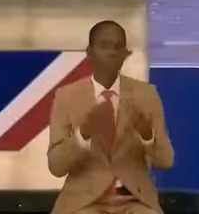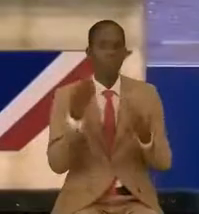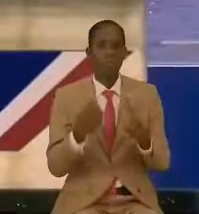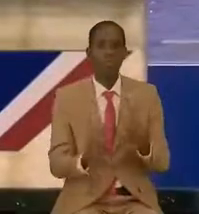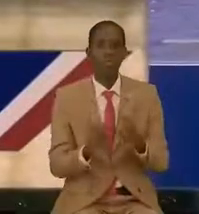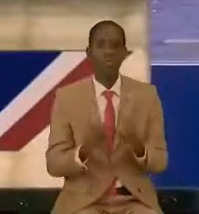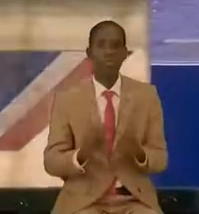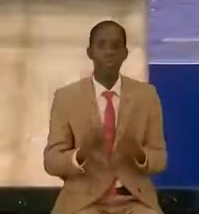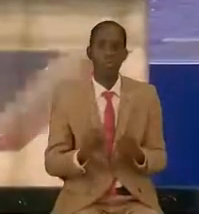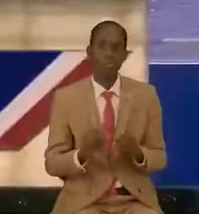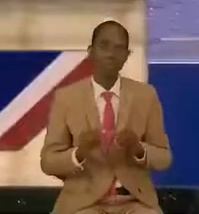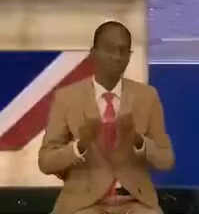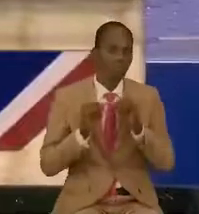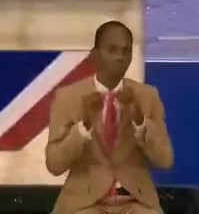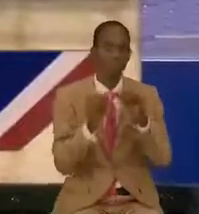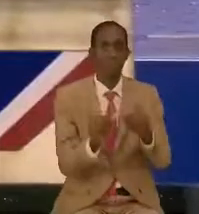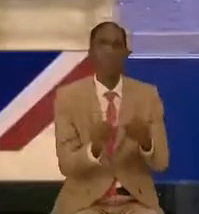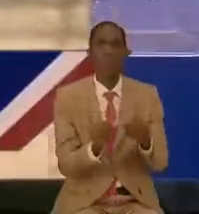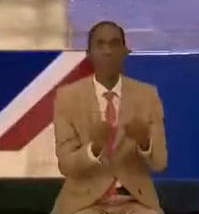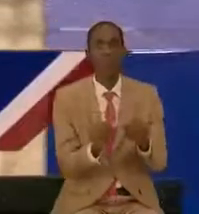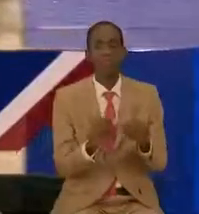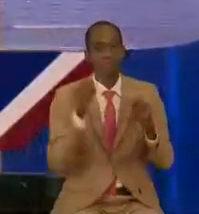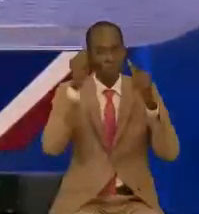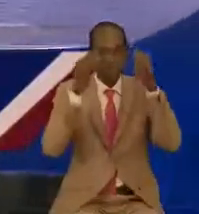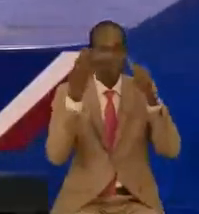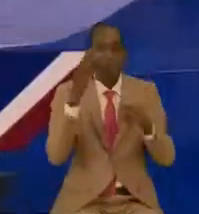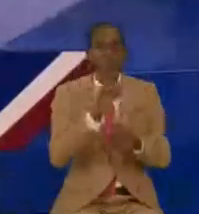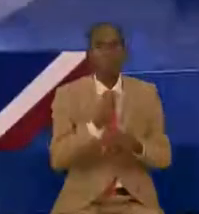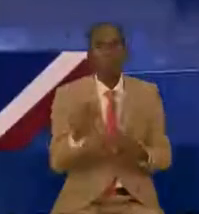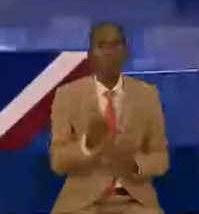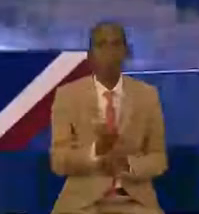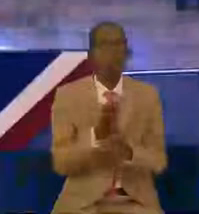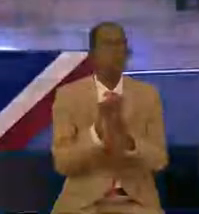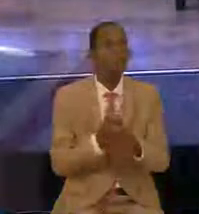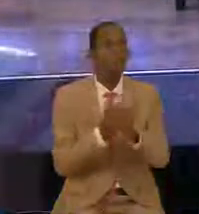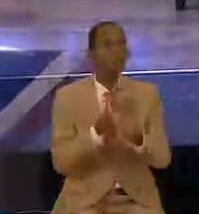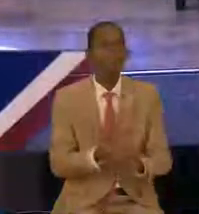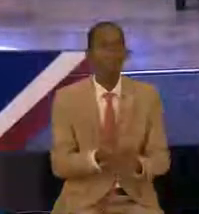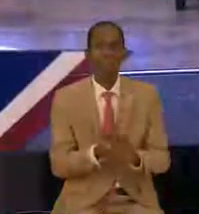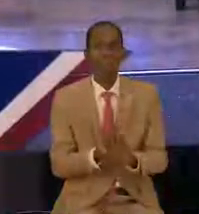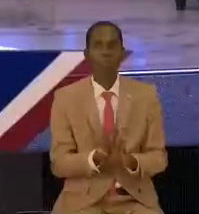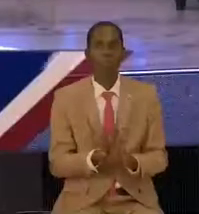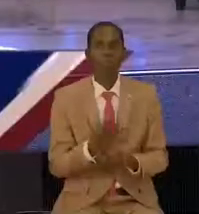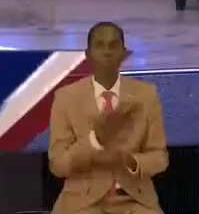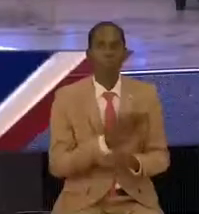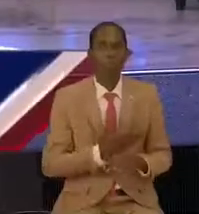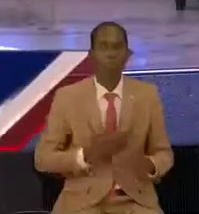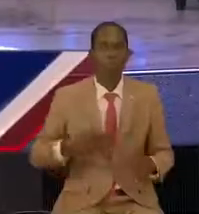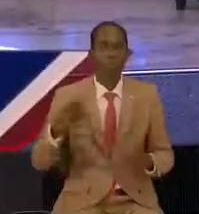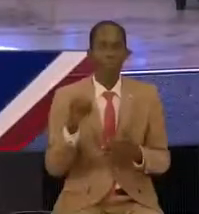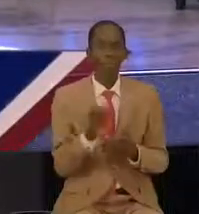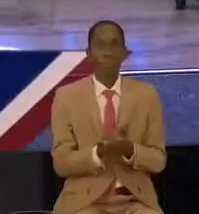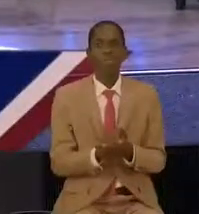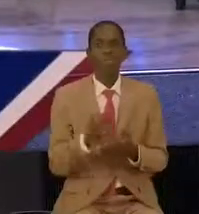le souci ardent d'un fidèle apôtre. Voyons le verset 11, Galates 6,